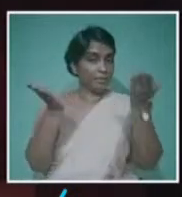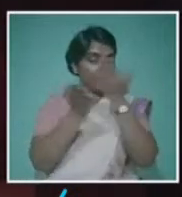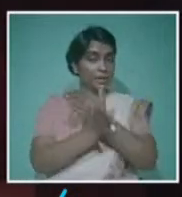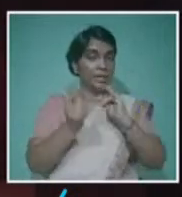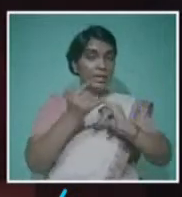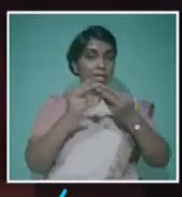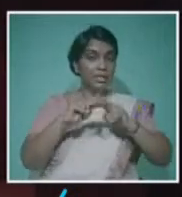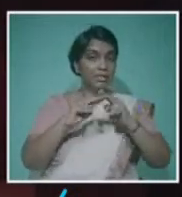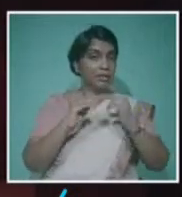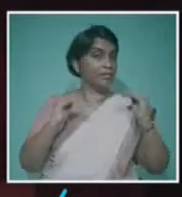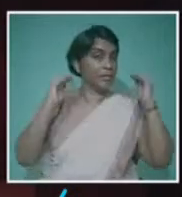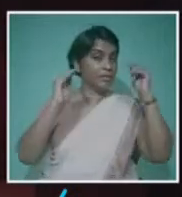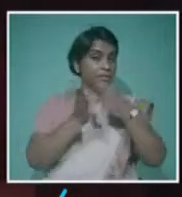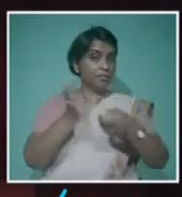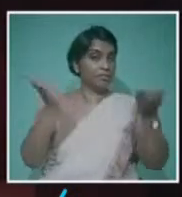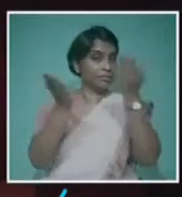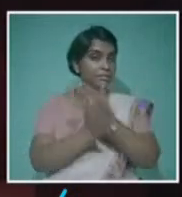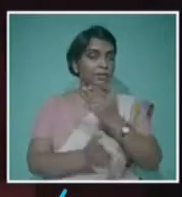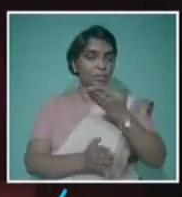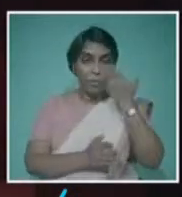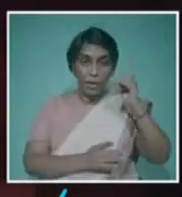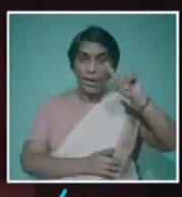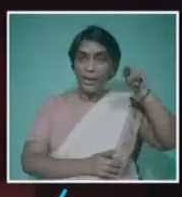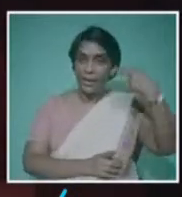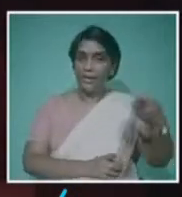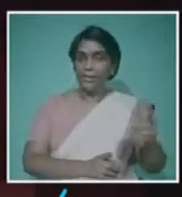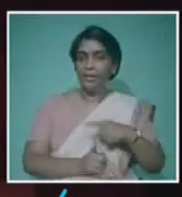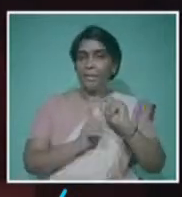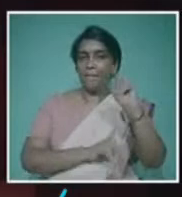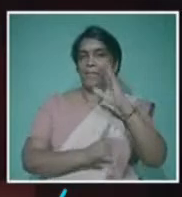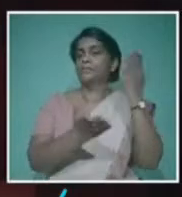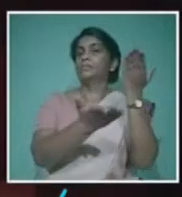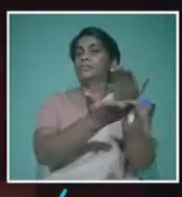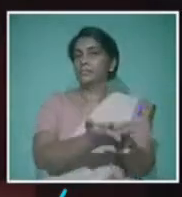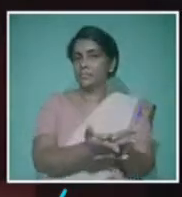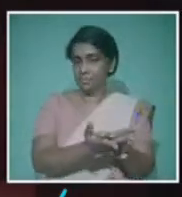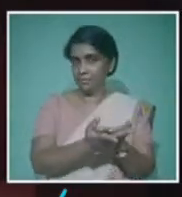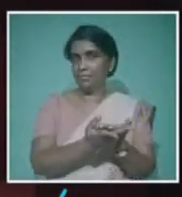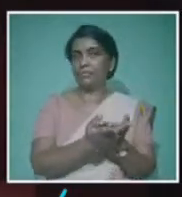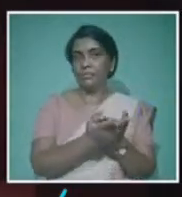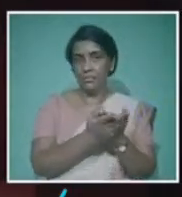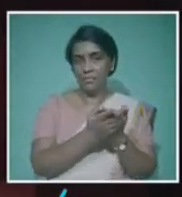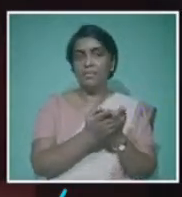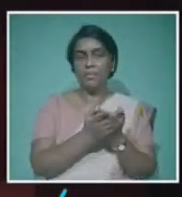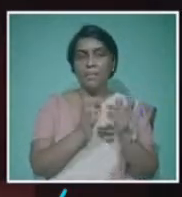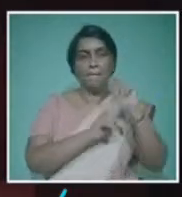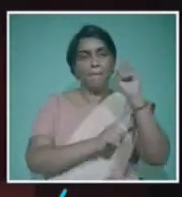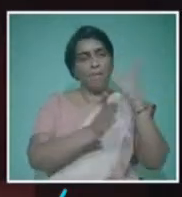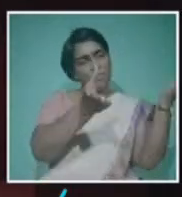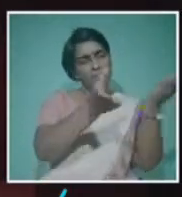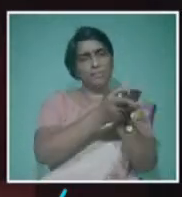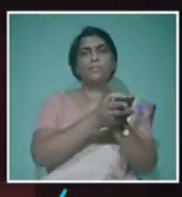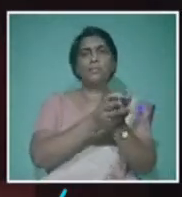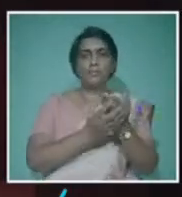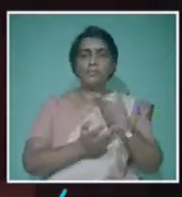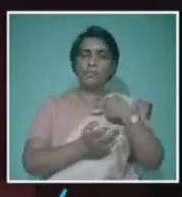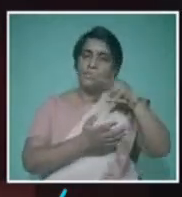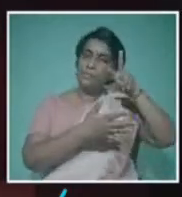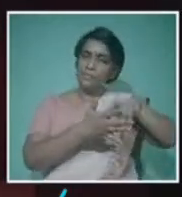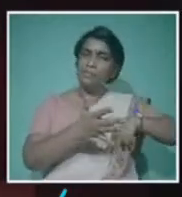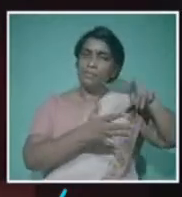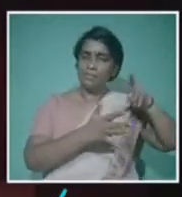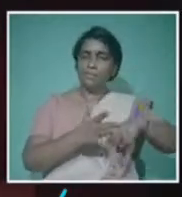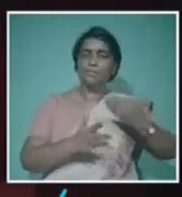ලෙවල් ඇග්‍රීමන්ට් එක පුළුවන් නම් හෙට දවසේම සභාගත කරන්න හැන්සත් ගත කරන්න. එතකොට අපිට ඒක පරිශීලනය